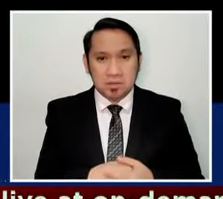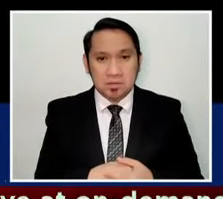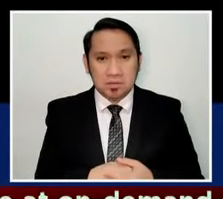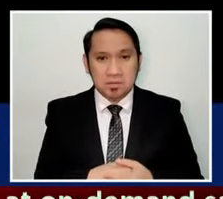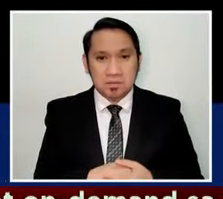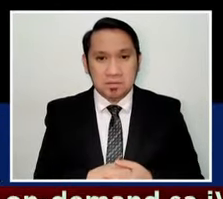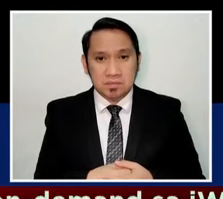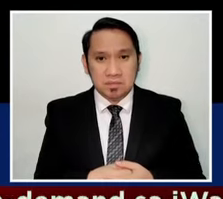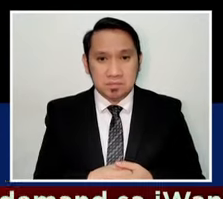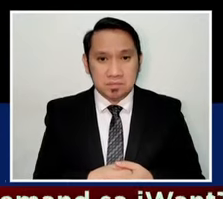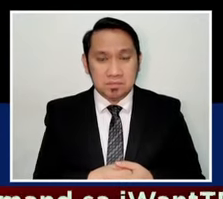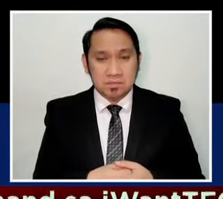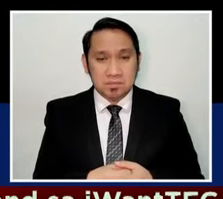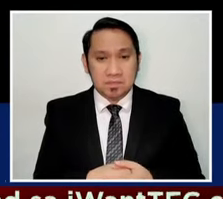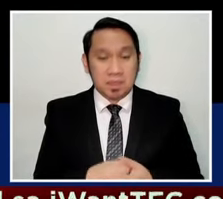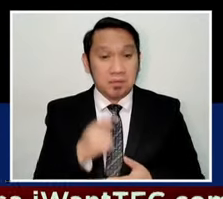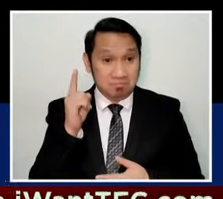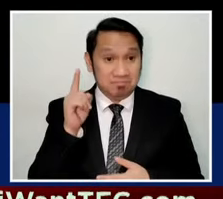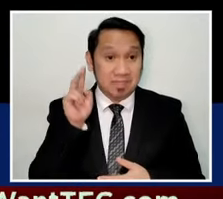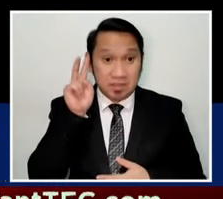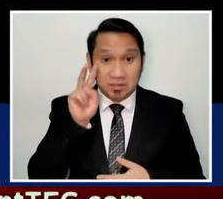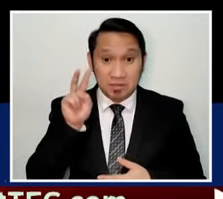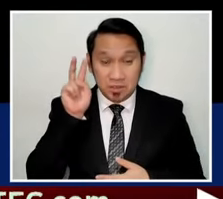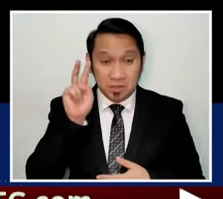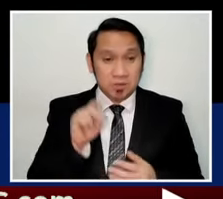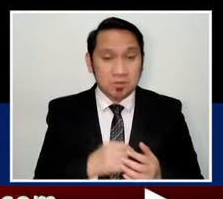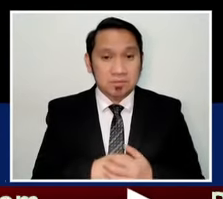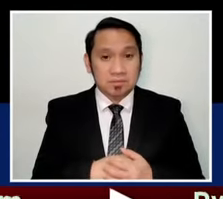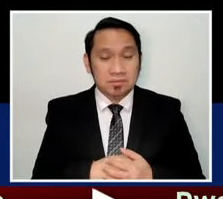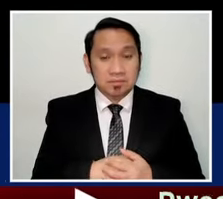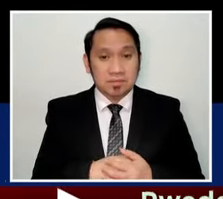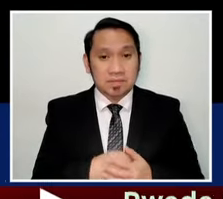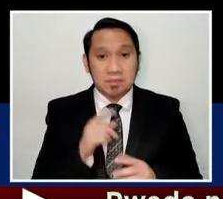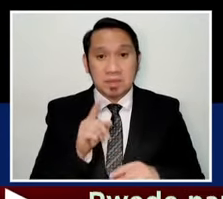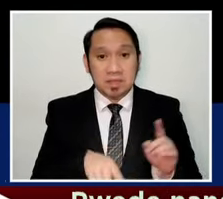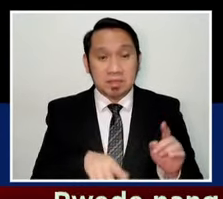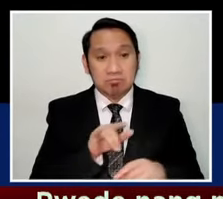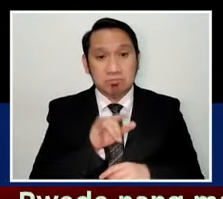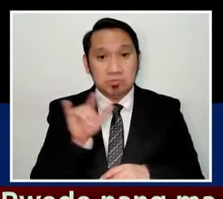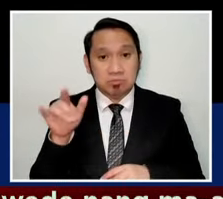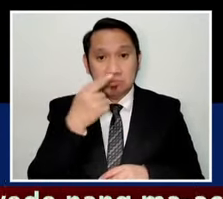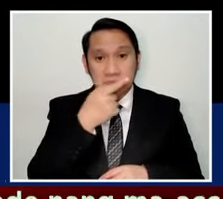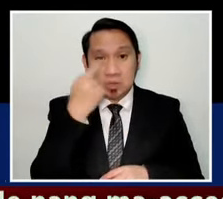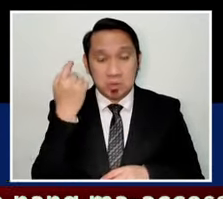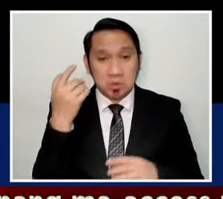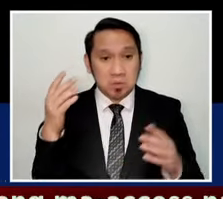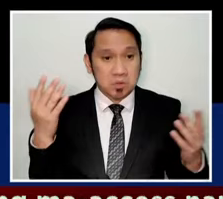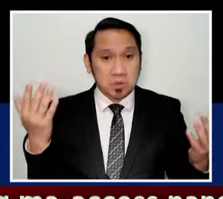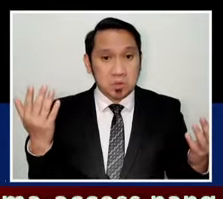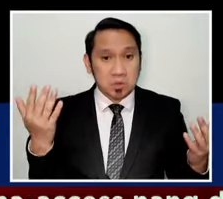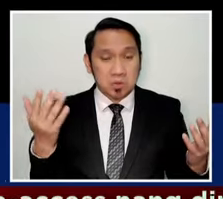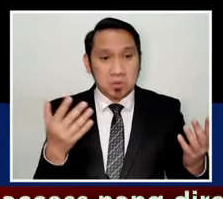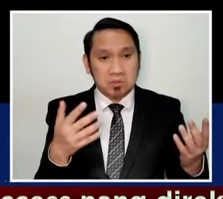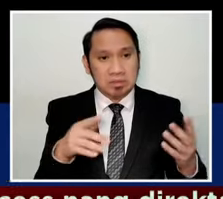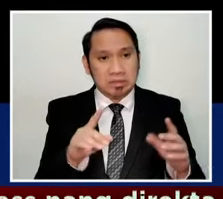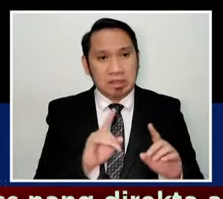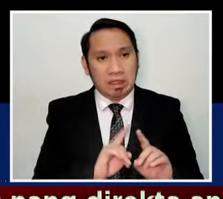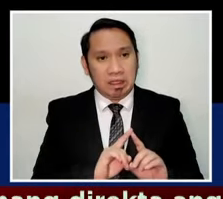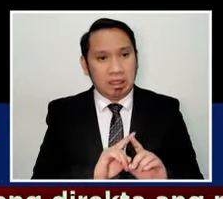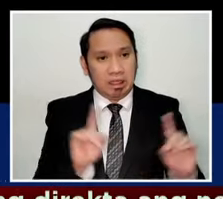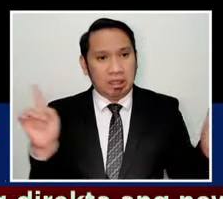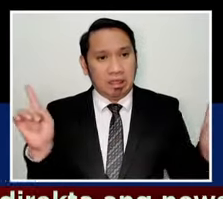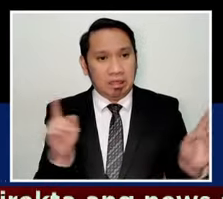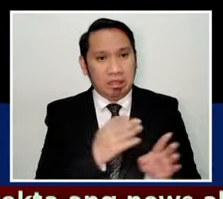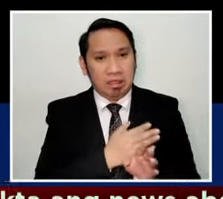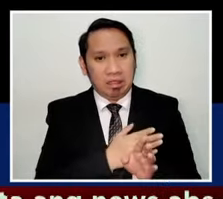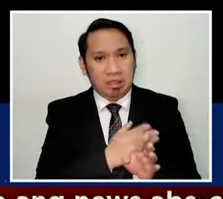for my visa. Ang TikTok video ni Marielle Charmaine Tanteras na di nakasakay dahil sa umano'y di na angkop na tanong ang isa sa mga